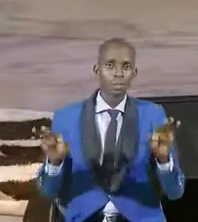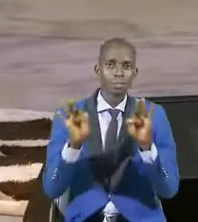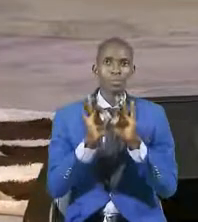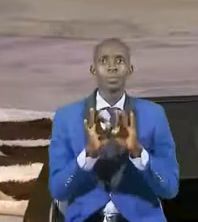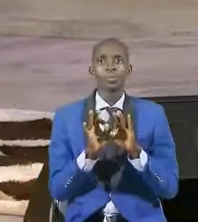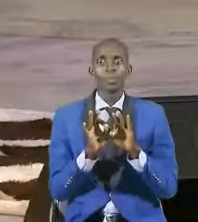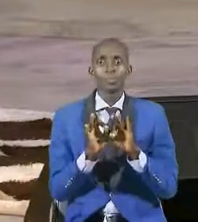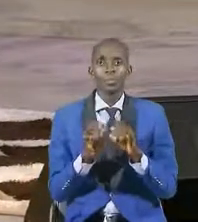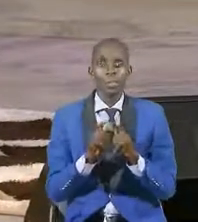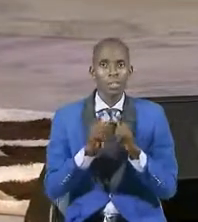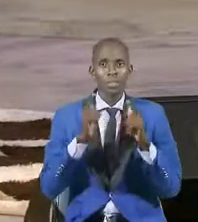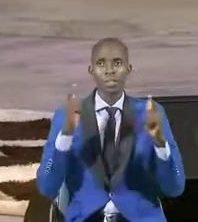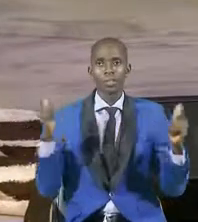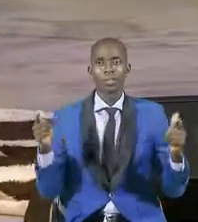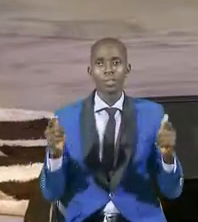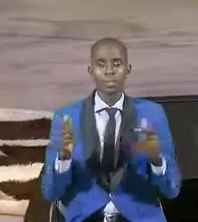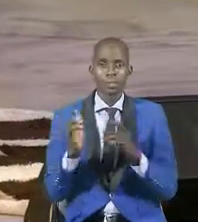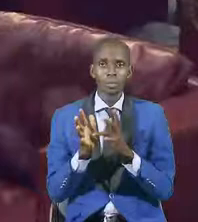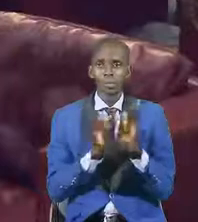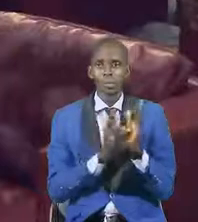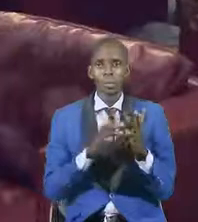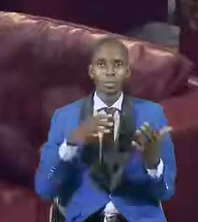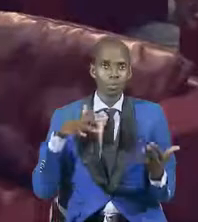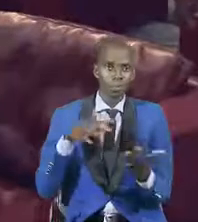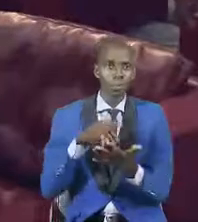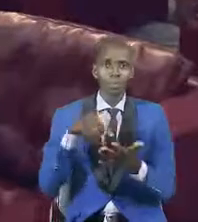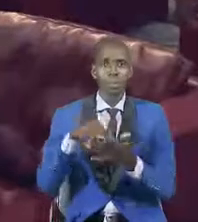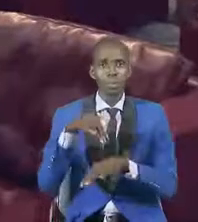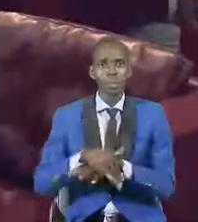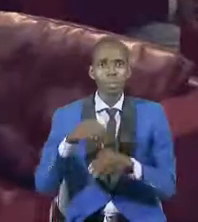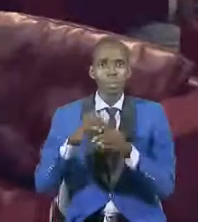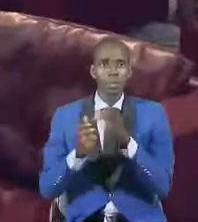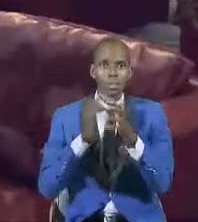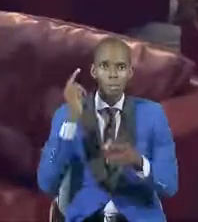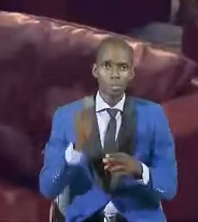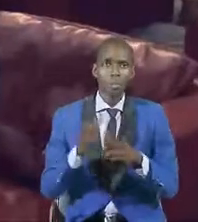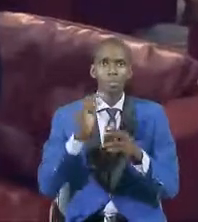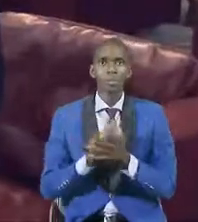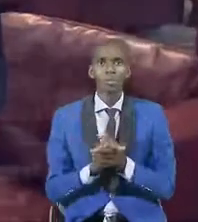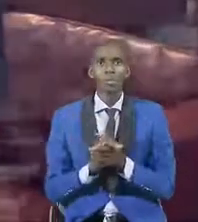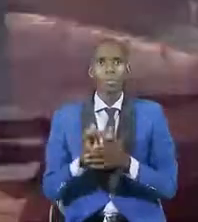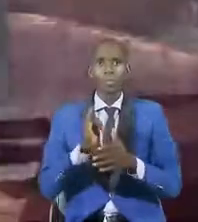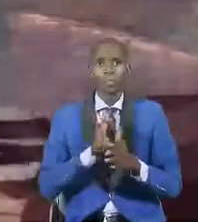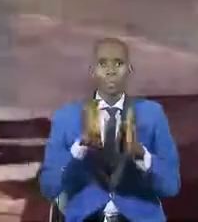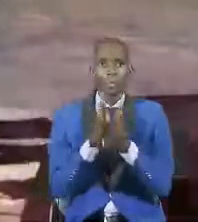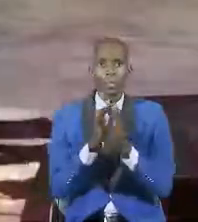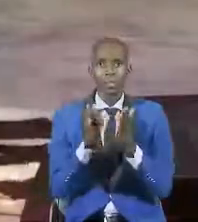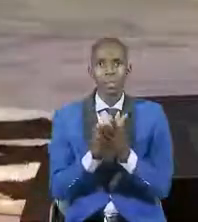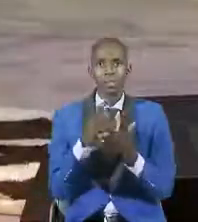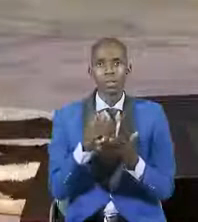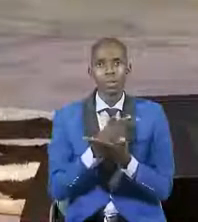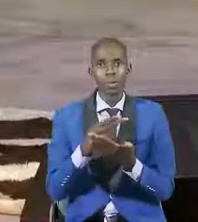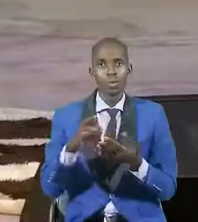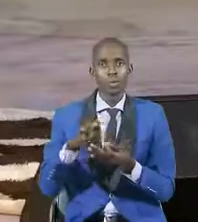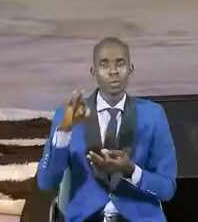à cette étude biblique essentielle et indispensable de ce soir au nom de Jésus. Je prie que le